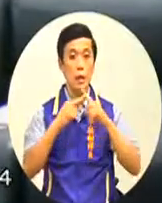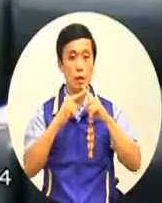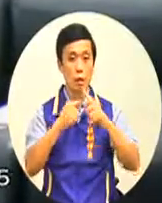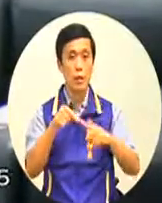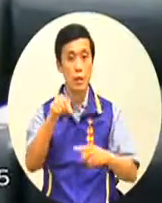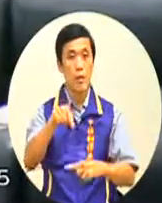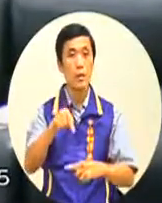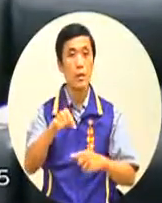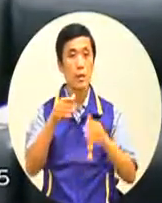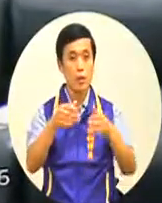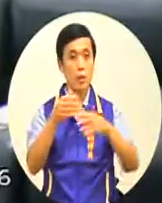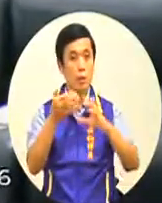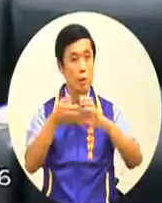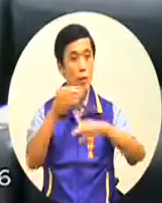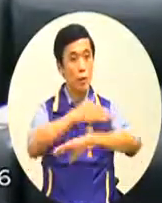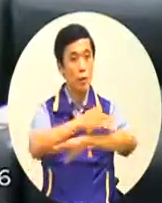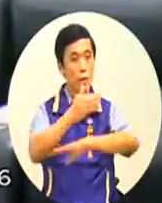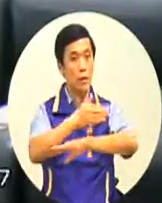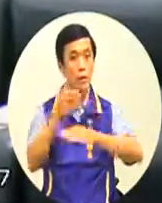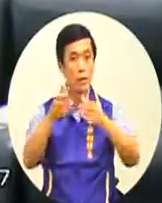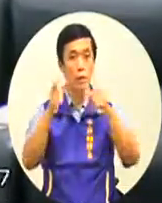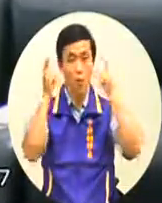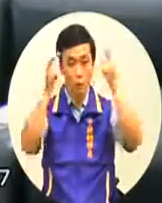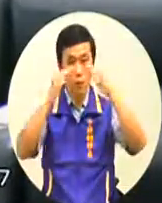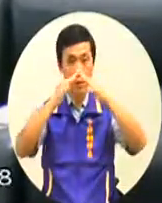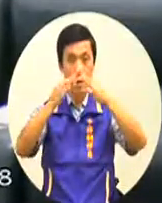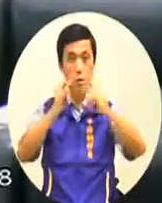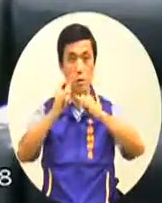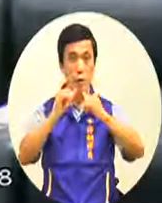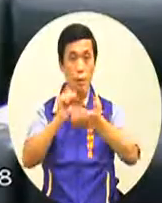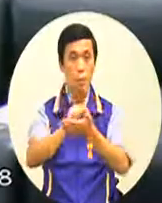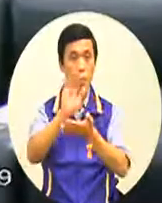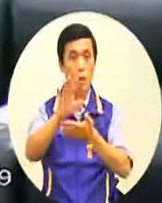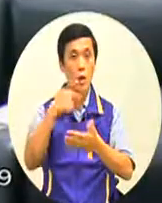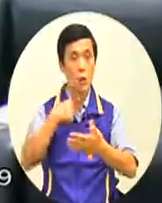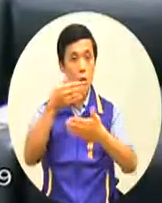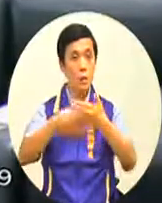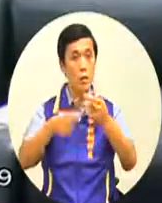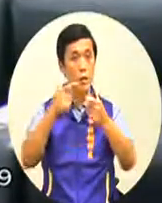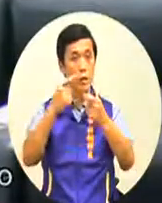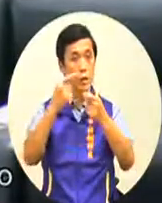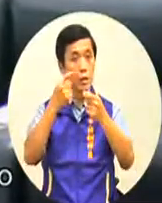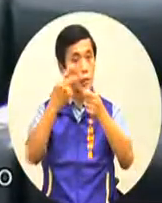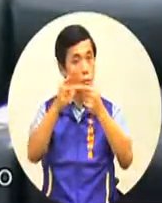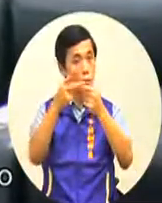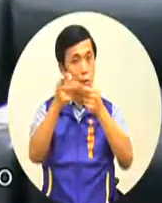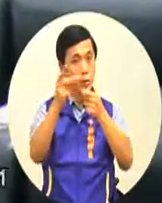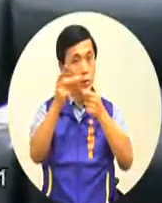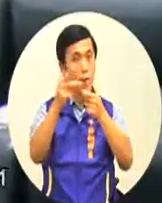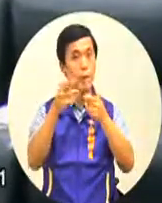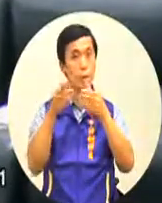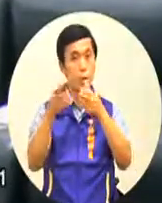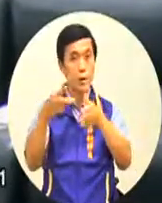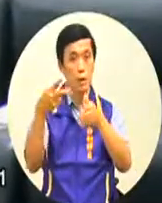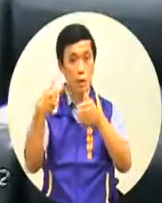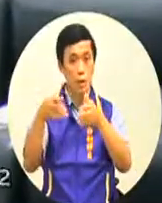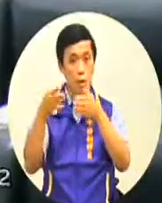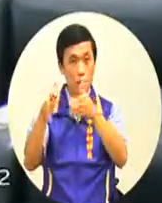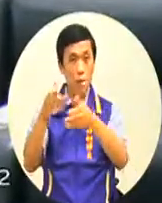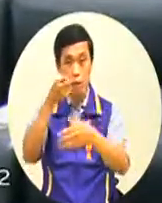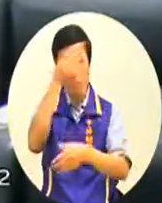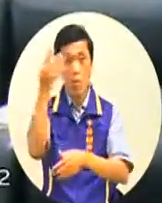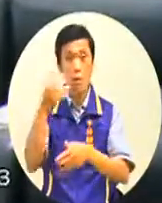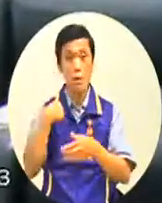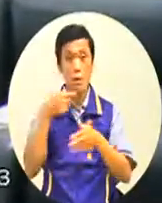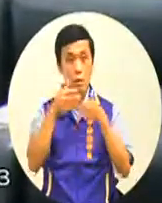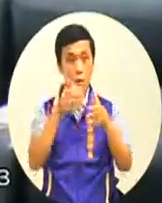频道跟所有的高雄市民报告。那我还是还有一分半钟，还是回到我所关心的青年的部分。我也要请教劳工局